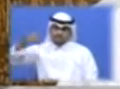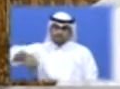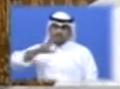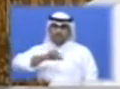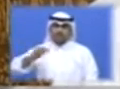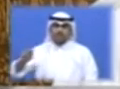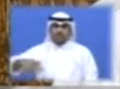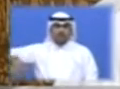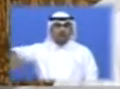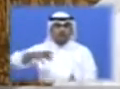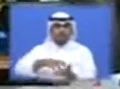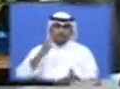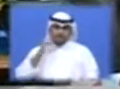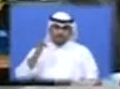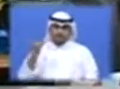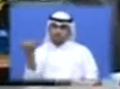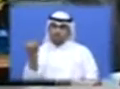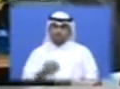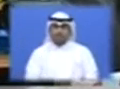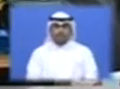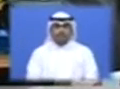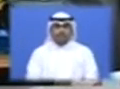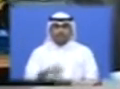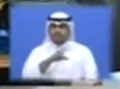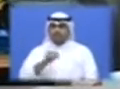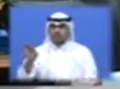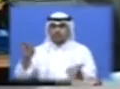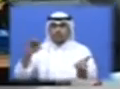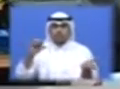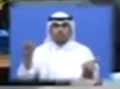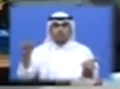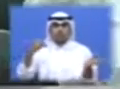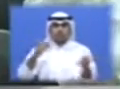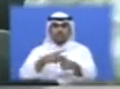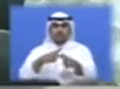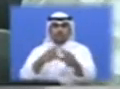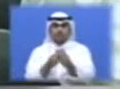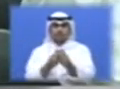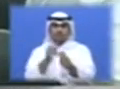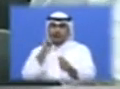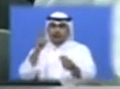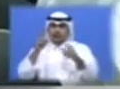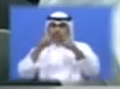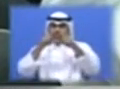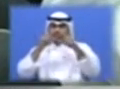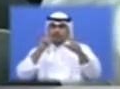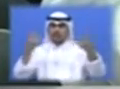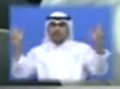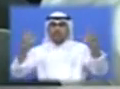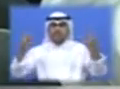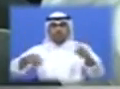يهم الوطن العربي بشكل عام. كما استعرض الوفد الكويتي أوجه التطور في الإنتاج الإعلامي الكويتي على مستوى